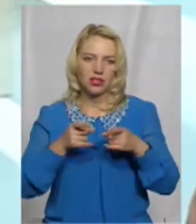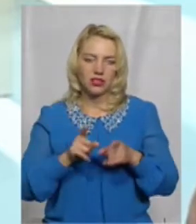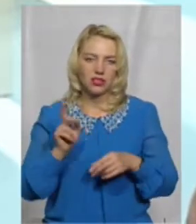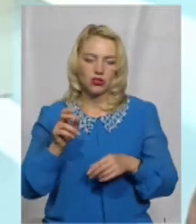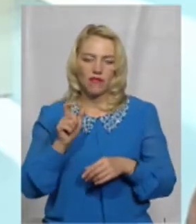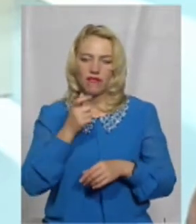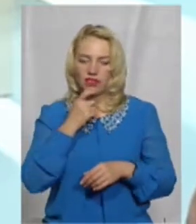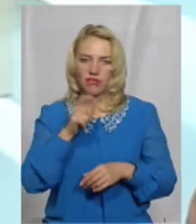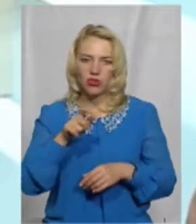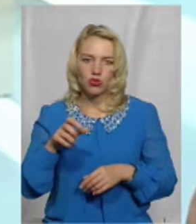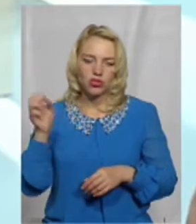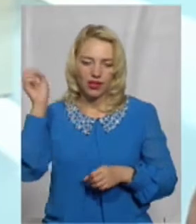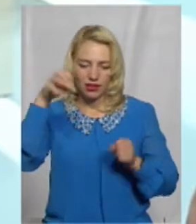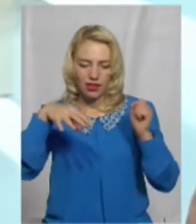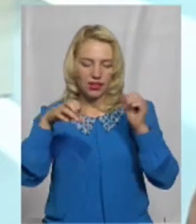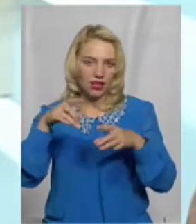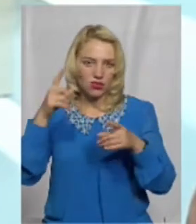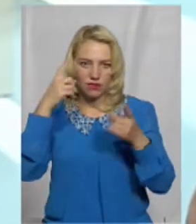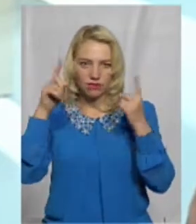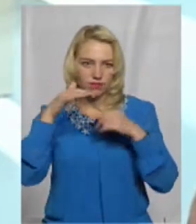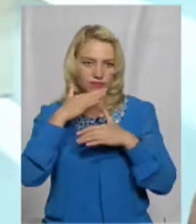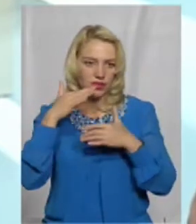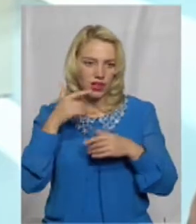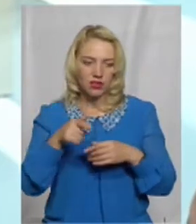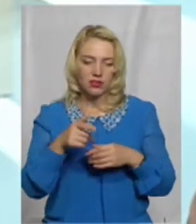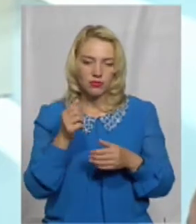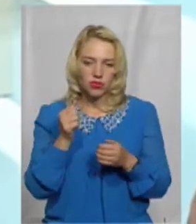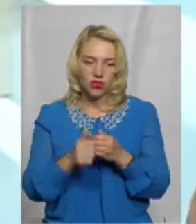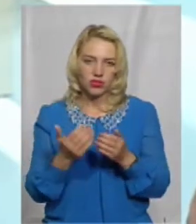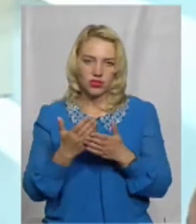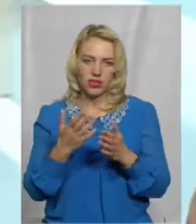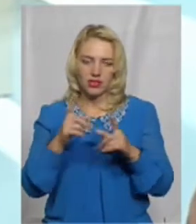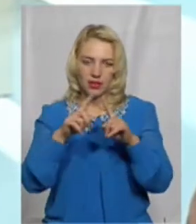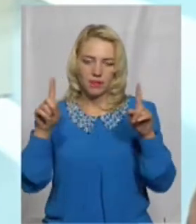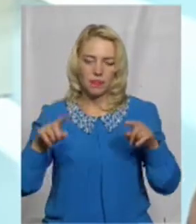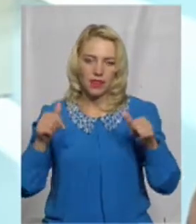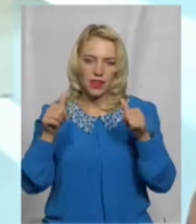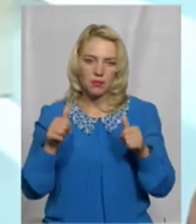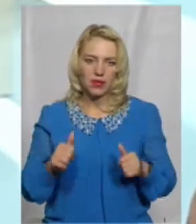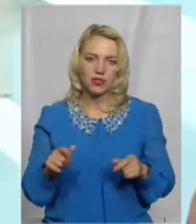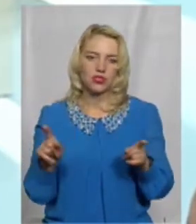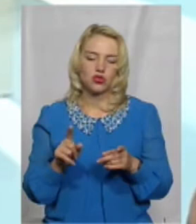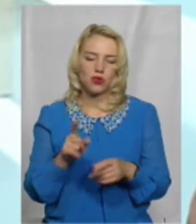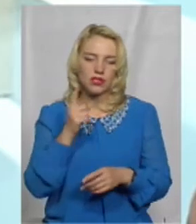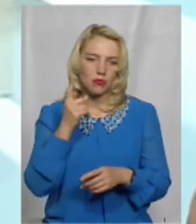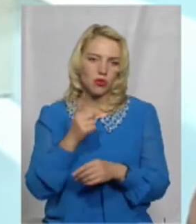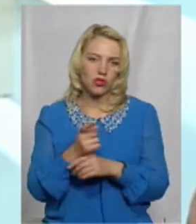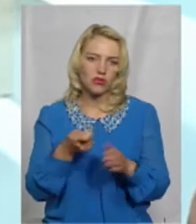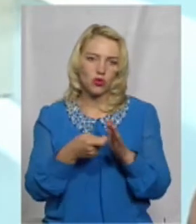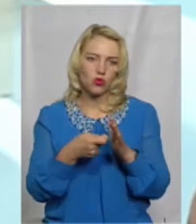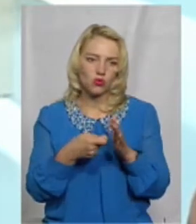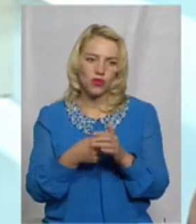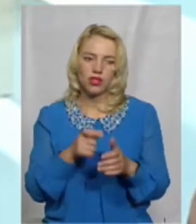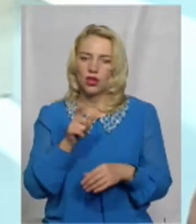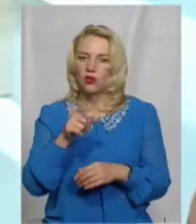приходять відвідувачі, кидають все, що їм заманеться, хоча там є на кожному вольєрі таблички, що категорично забороняється годувати. Люди